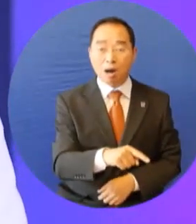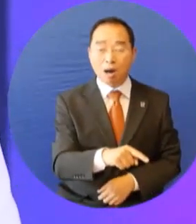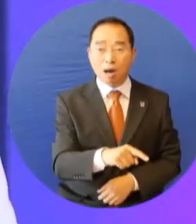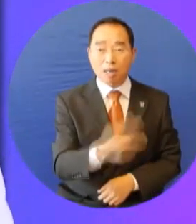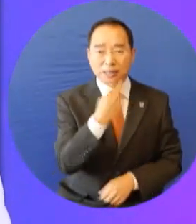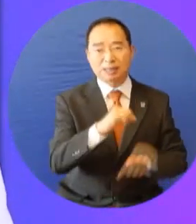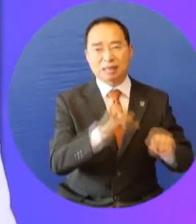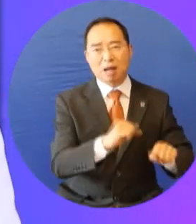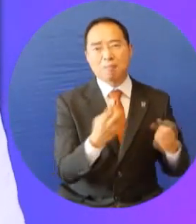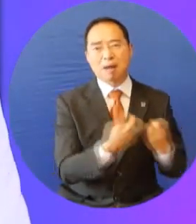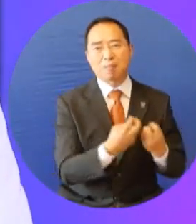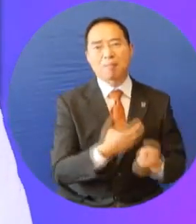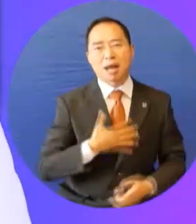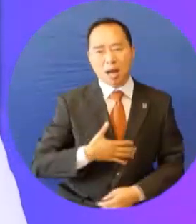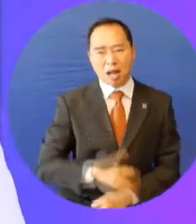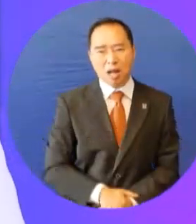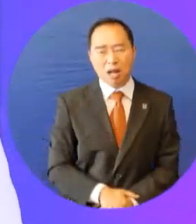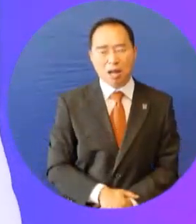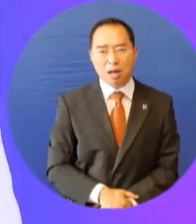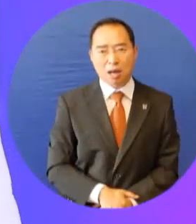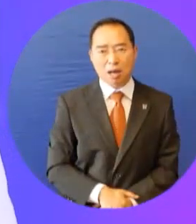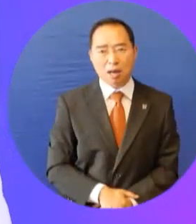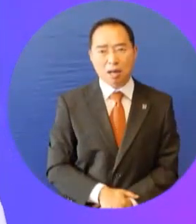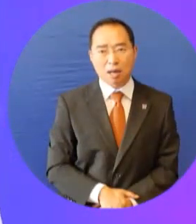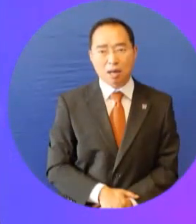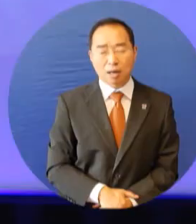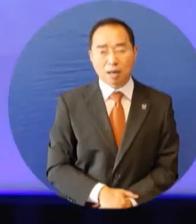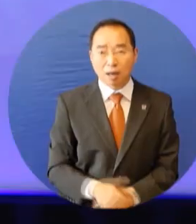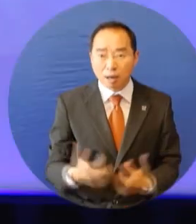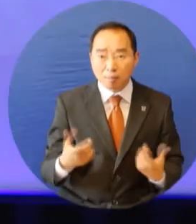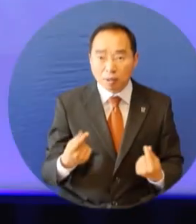왜? 살아나는 방법을 알아요.